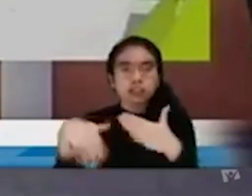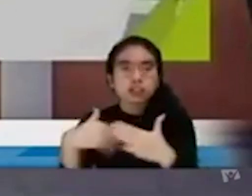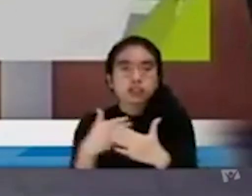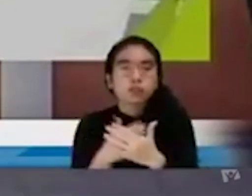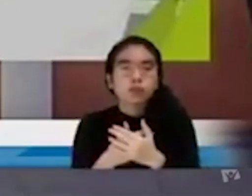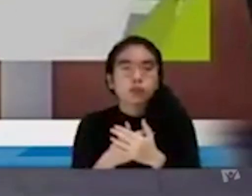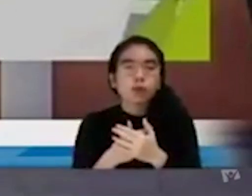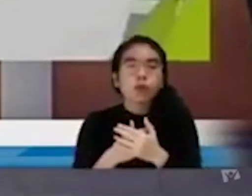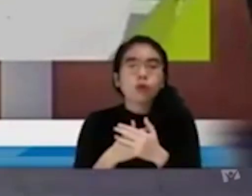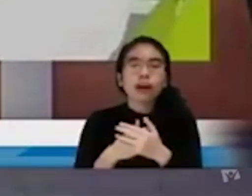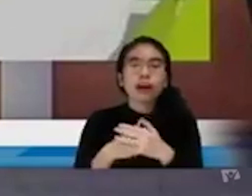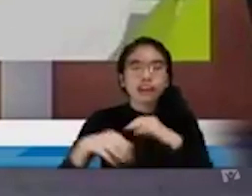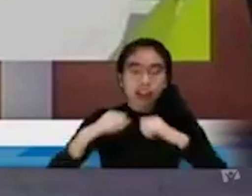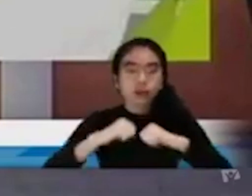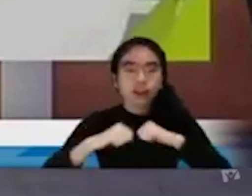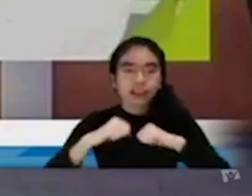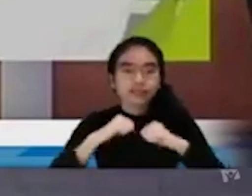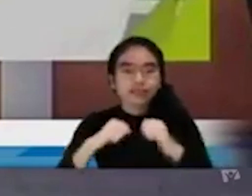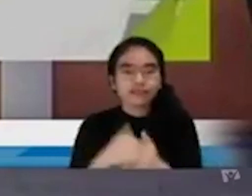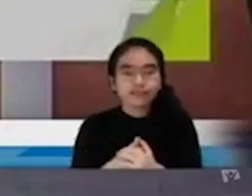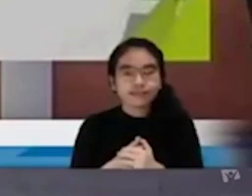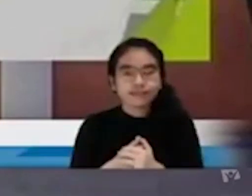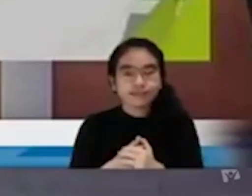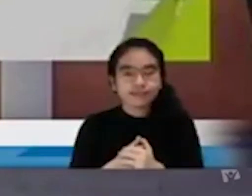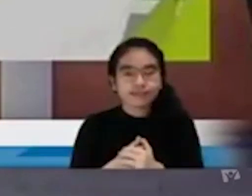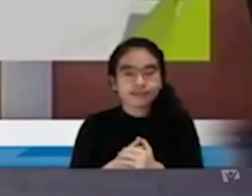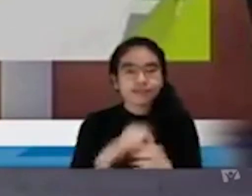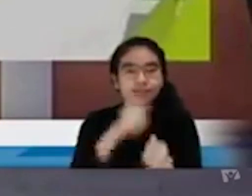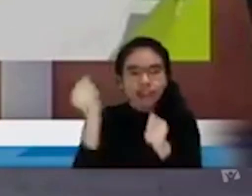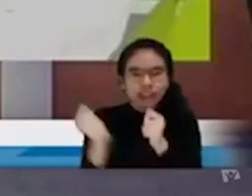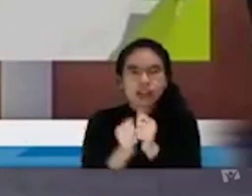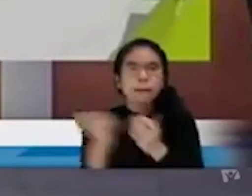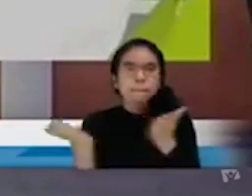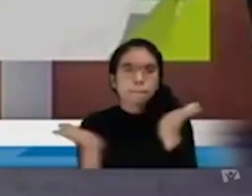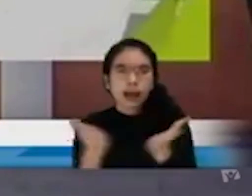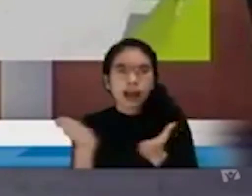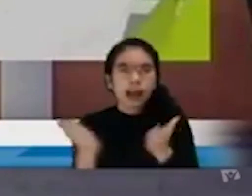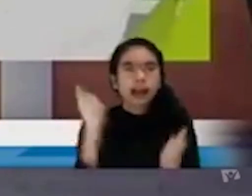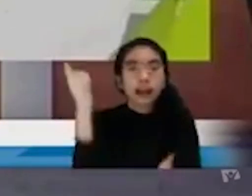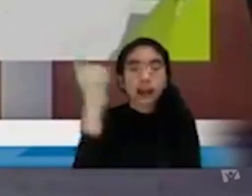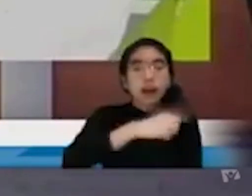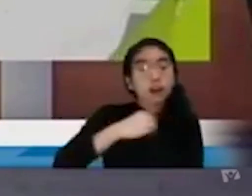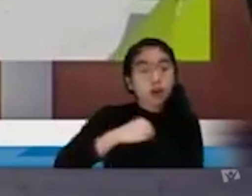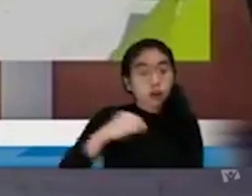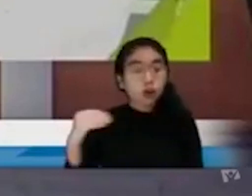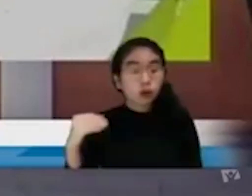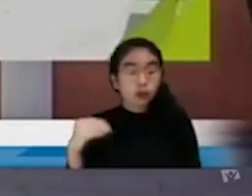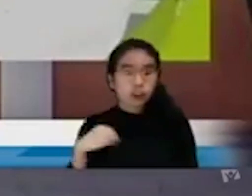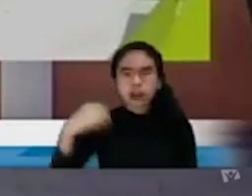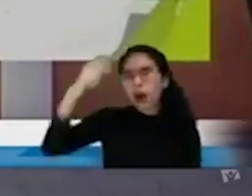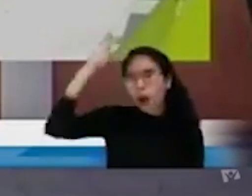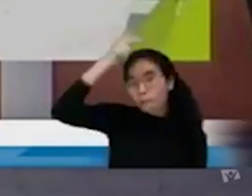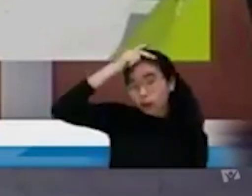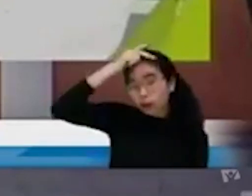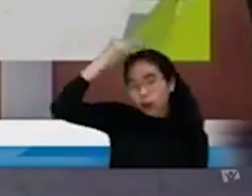Tuhan. Dengan pelayanan dari para dokter, perawat, semua para pekerja